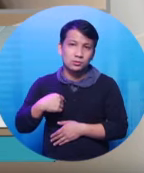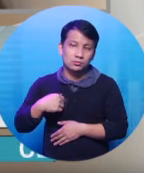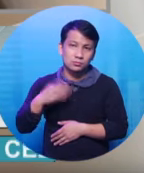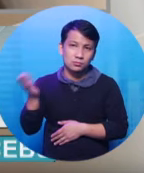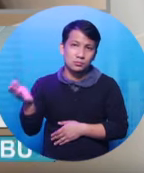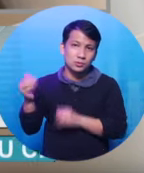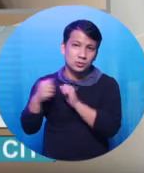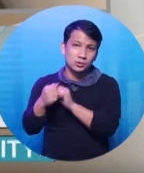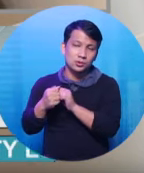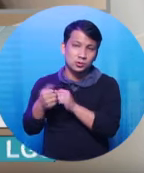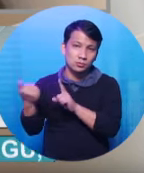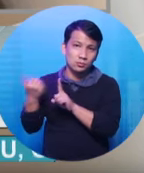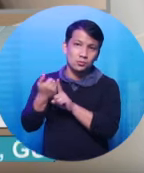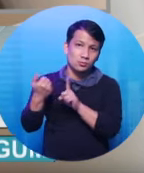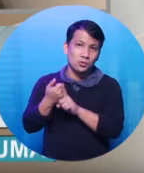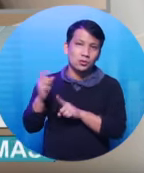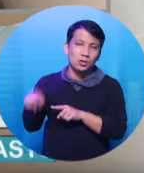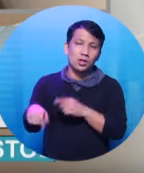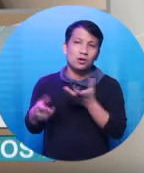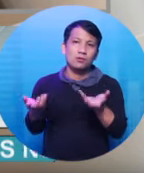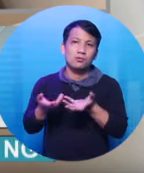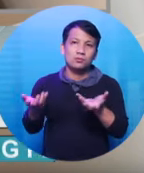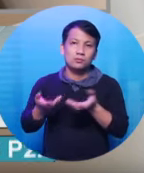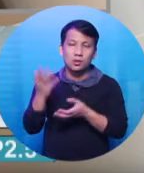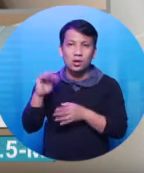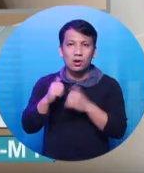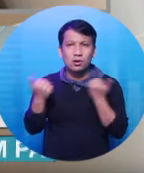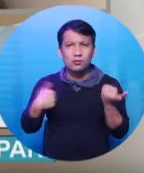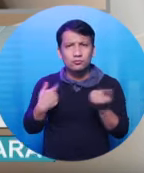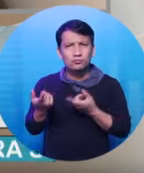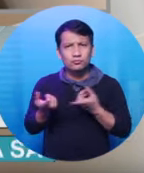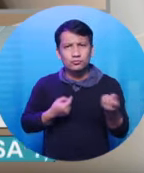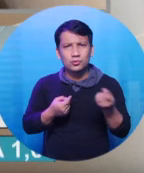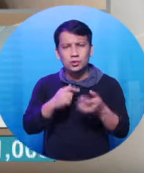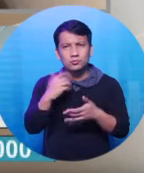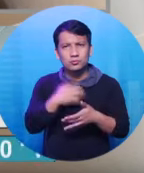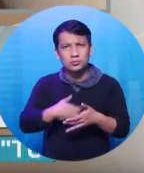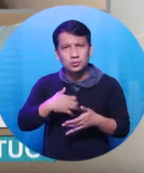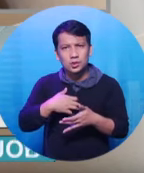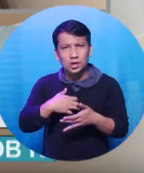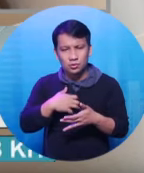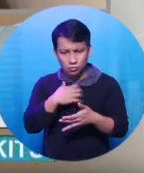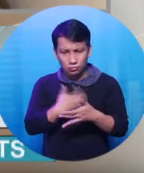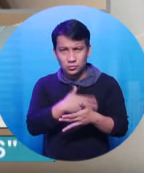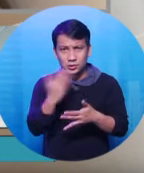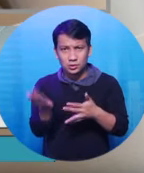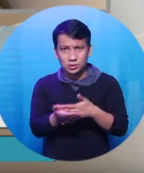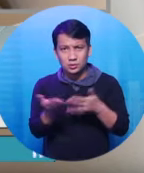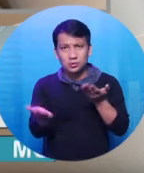itong nabugbog, kung paano niyo hinahandle yung case at kung anong kasong isinampa.